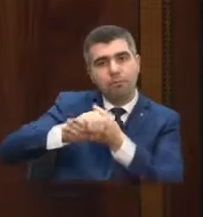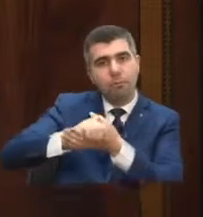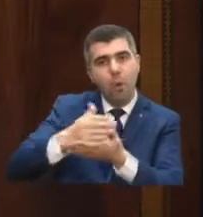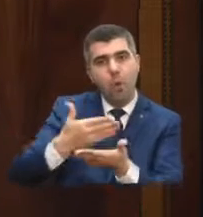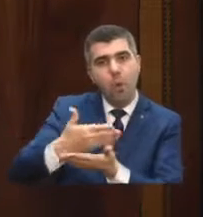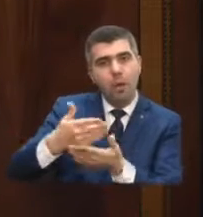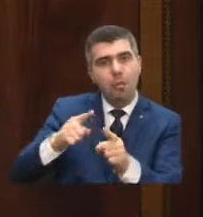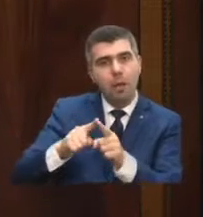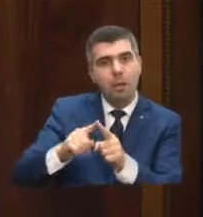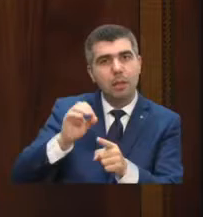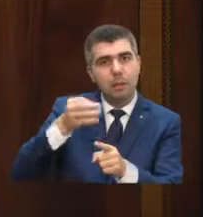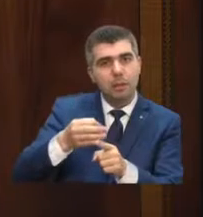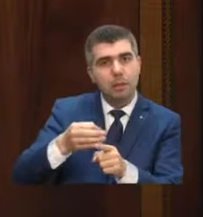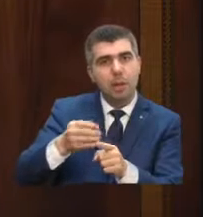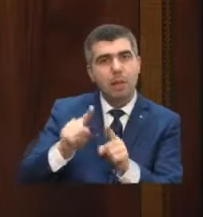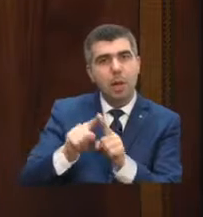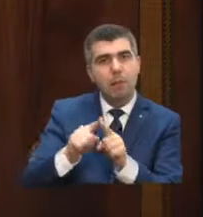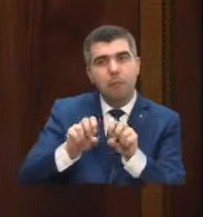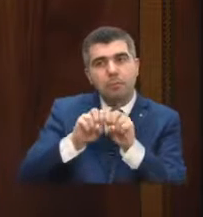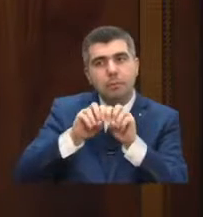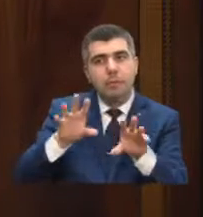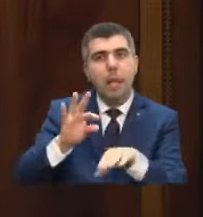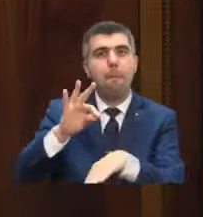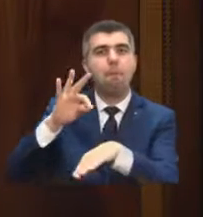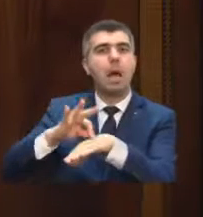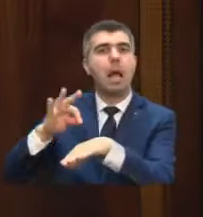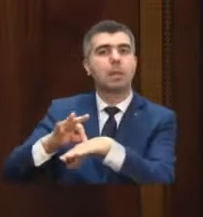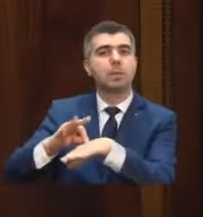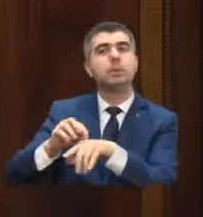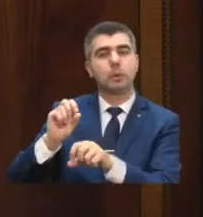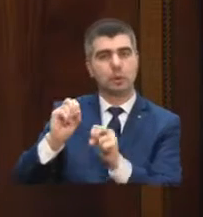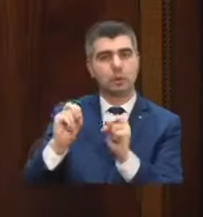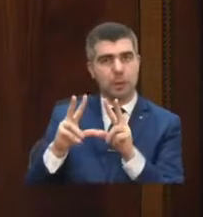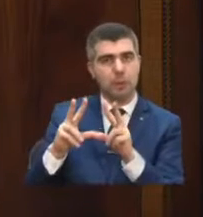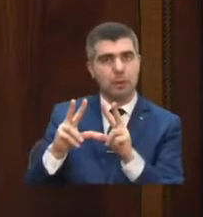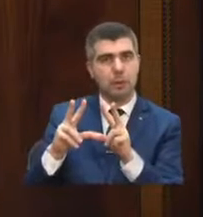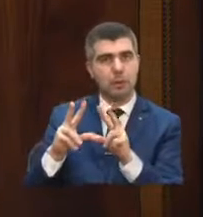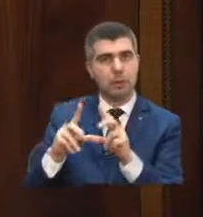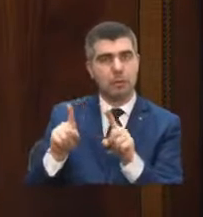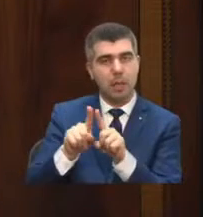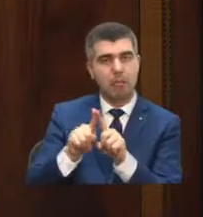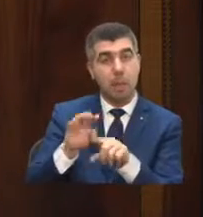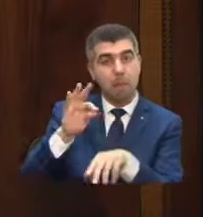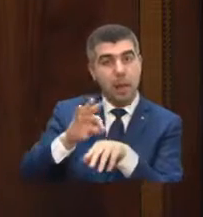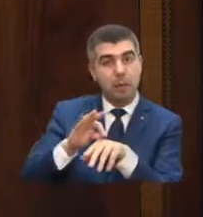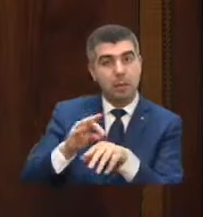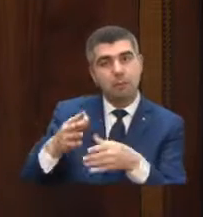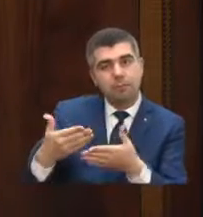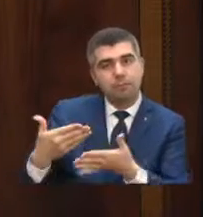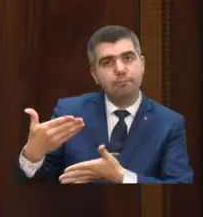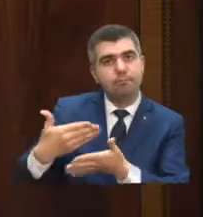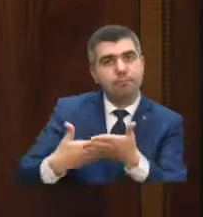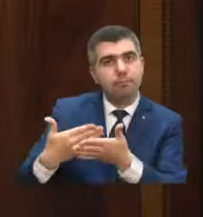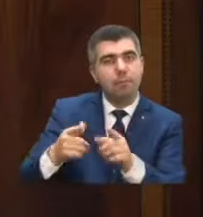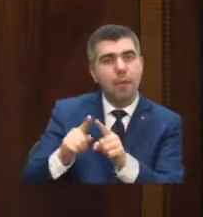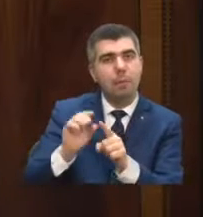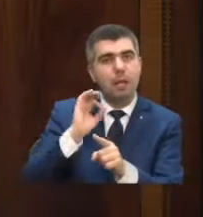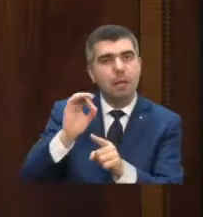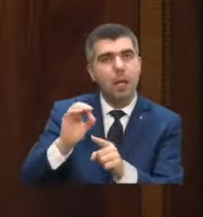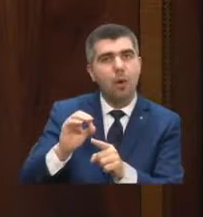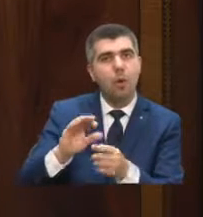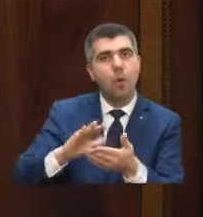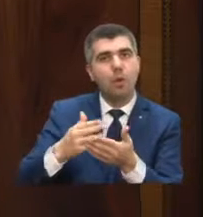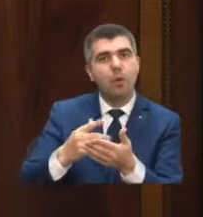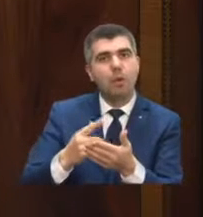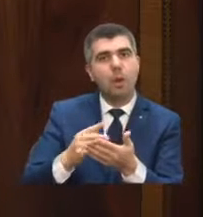اللي يعني إنسان مريض كذلك مسو، كيقدر تنتقل العدوى الى عمل يديه في الفم